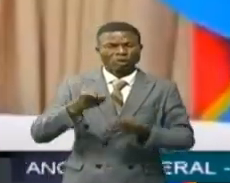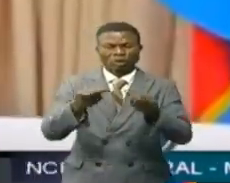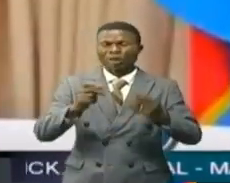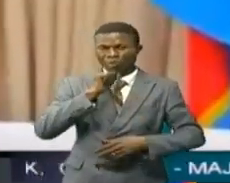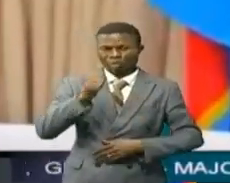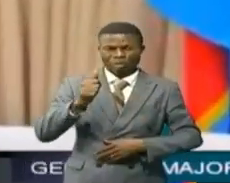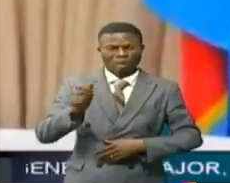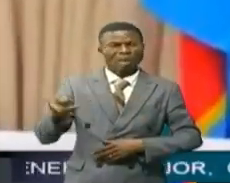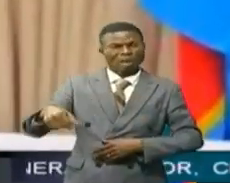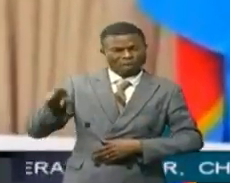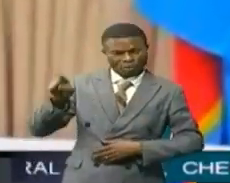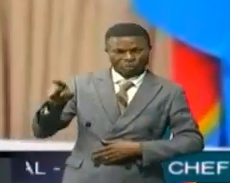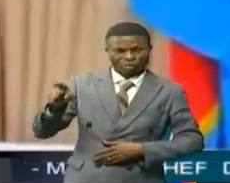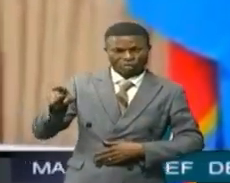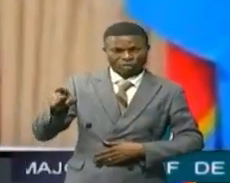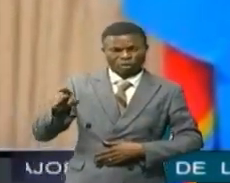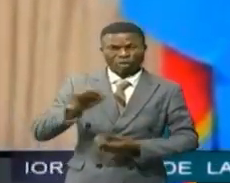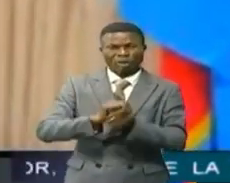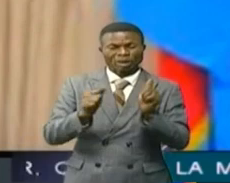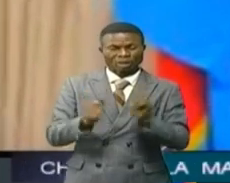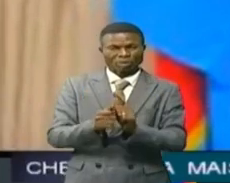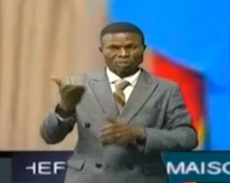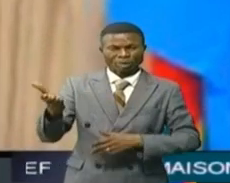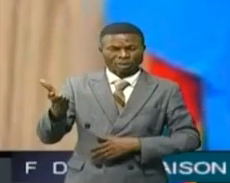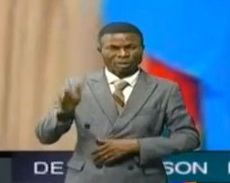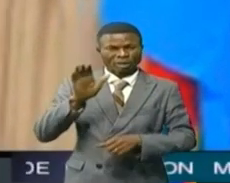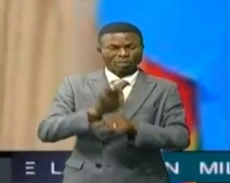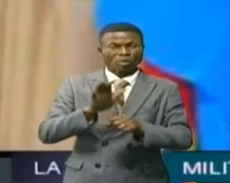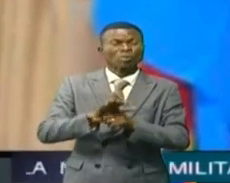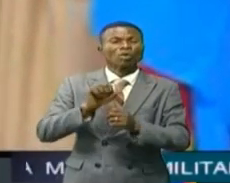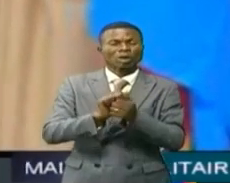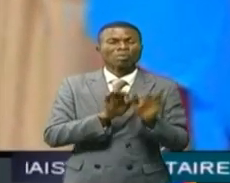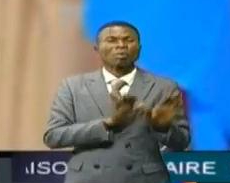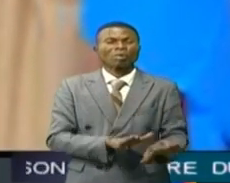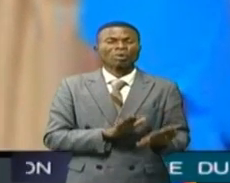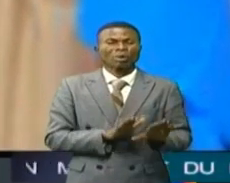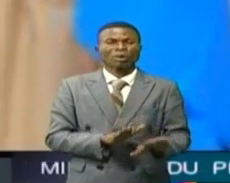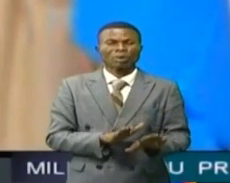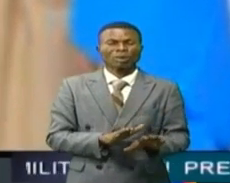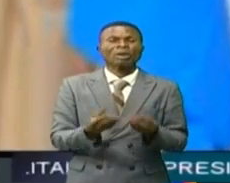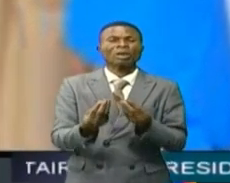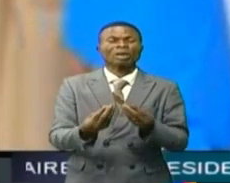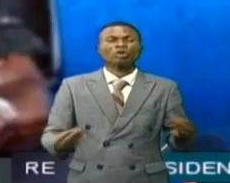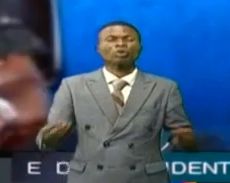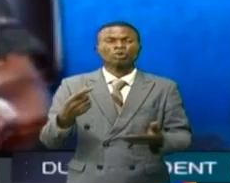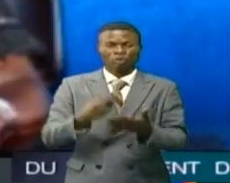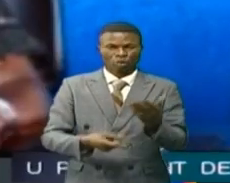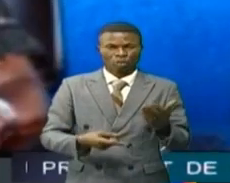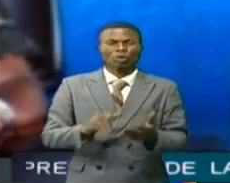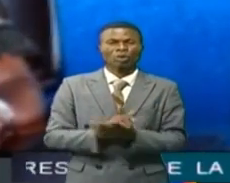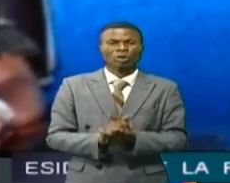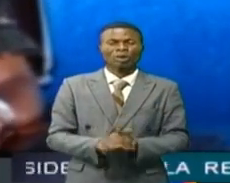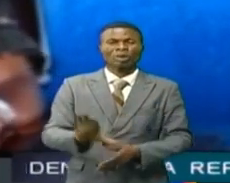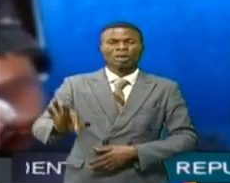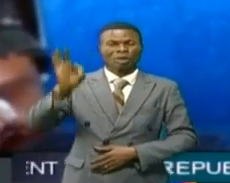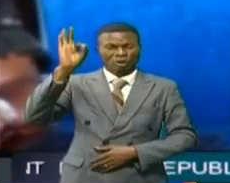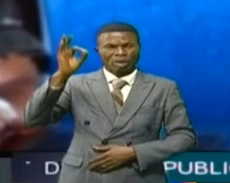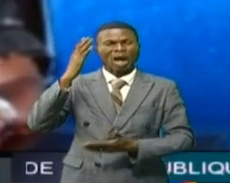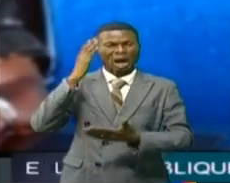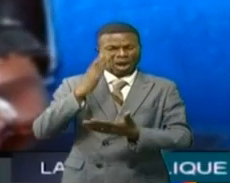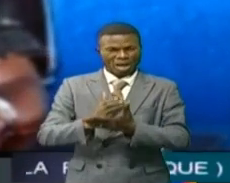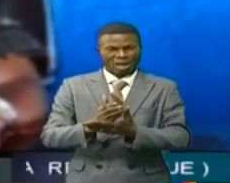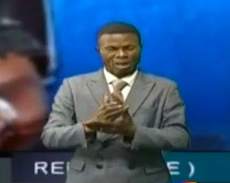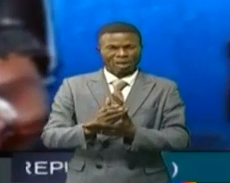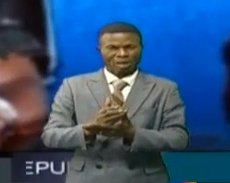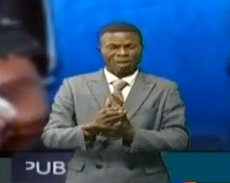dans cette province sous état de siège. Plusieurs défis attendent donc ces nominé appelé à mettre fin